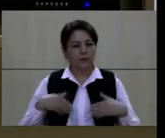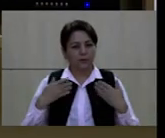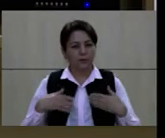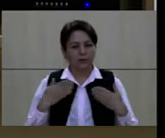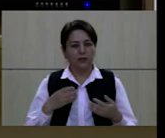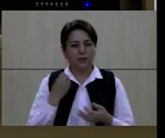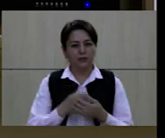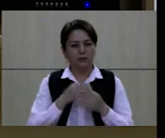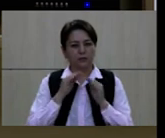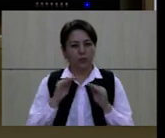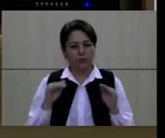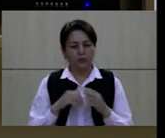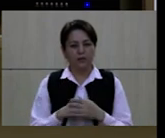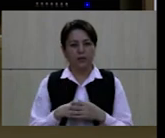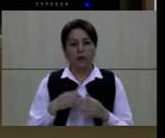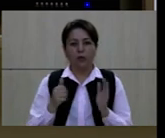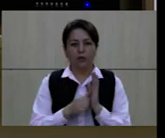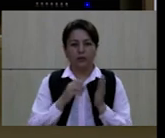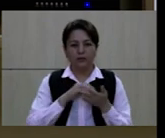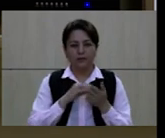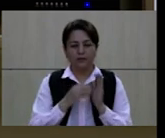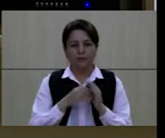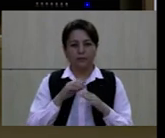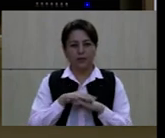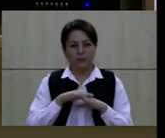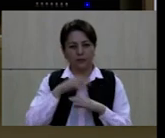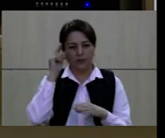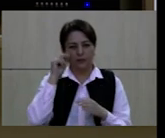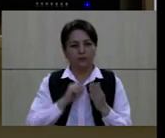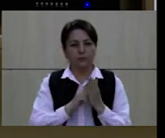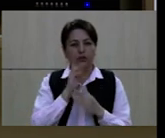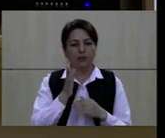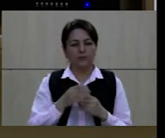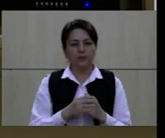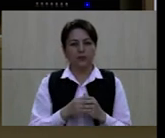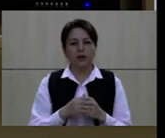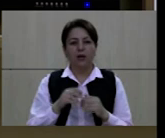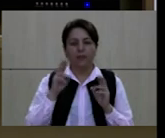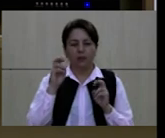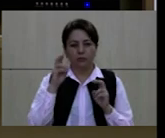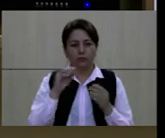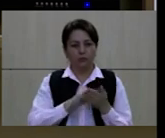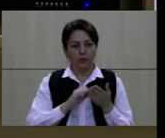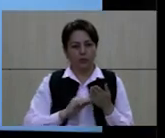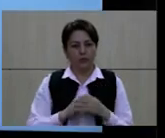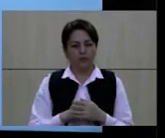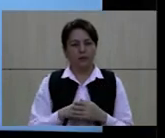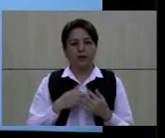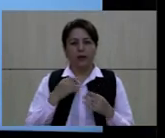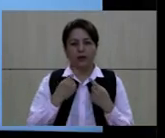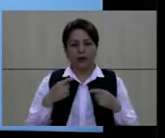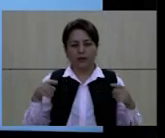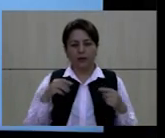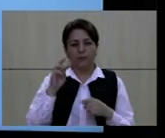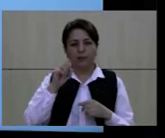Assalomu alaykum aziz o'quvchilar. 6-sinfda matematika darsini boshlaymiz. Mavzuni yozib oling. Har xil